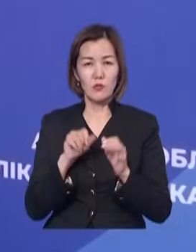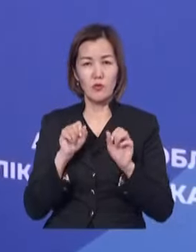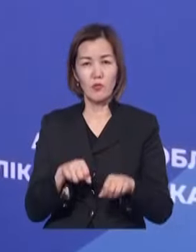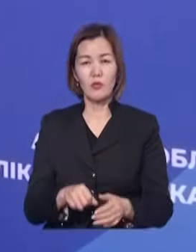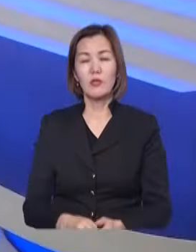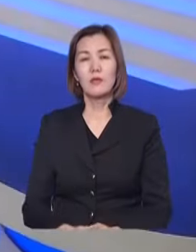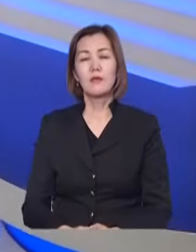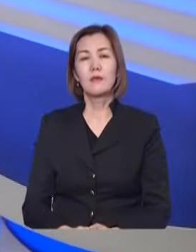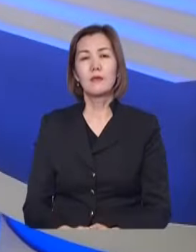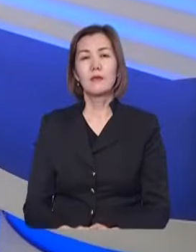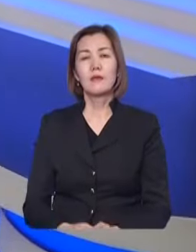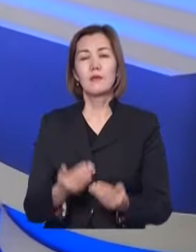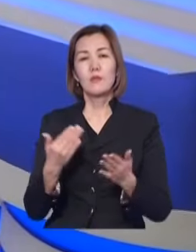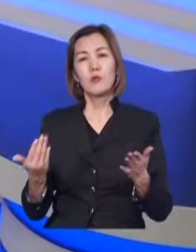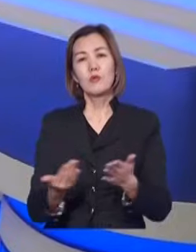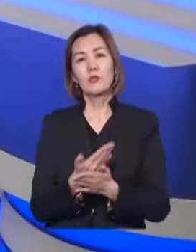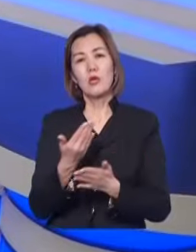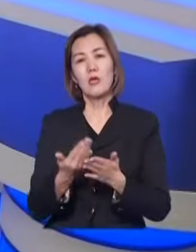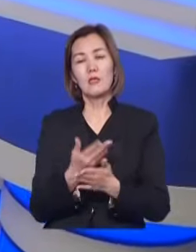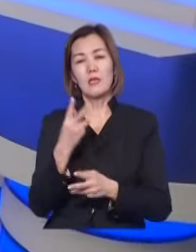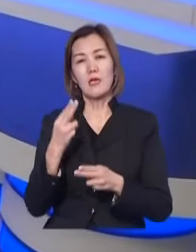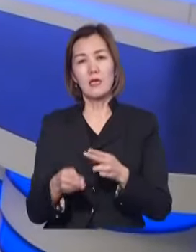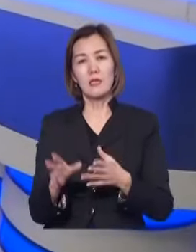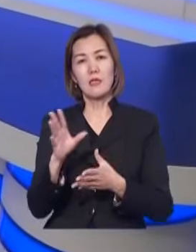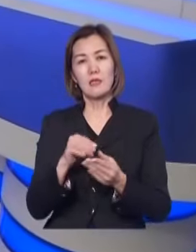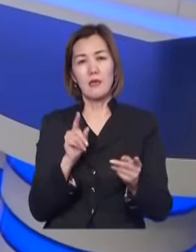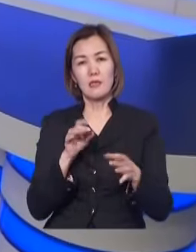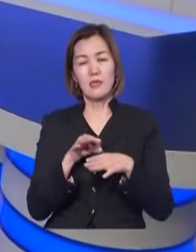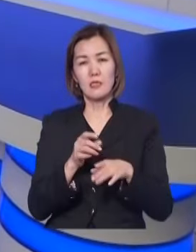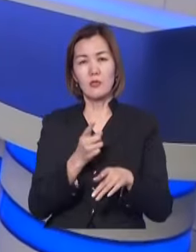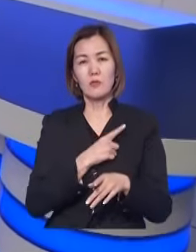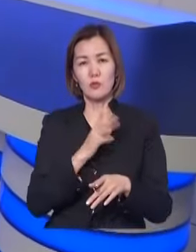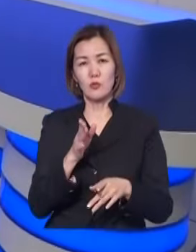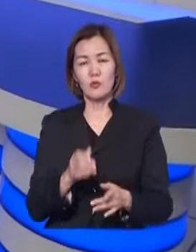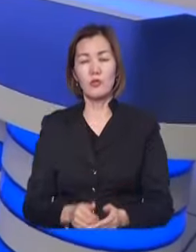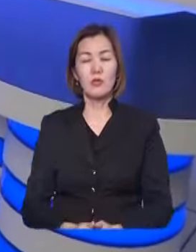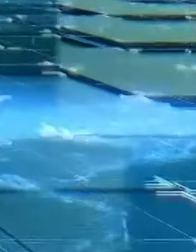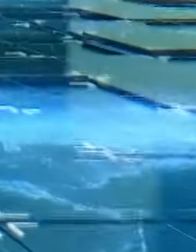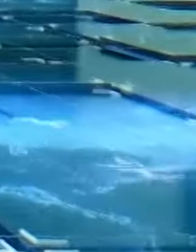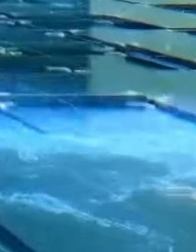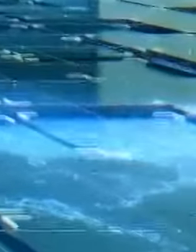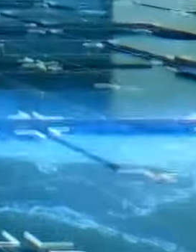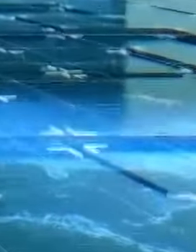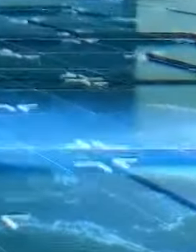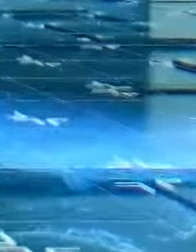Редакциямызға келіп түскен жаңалықтар легі осындай, арнамыздан алыстамаңыз.